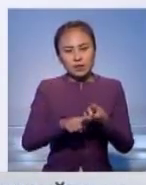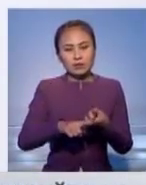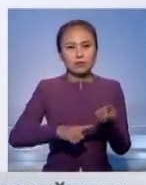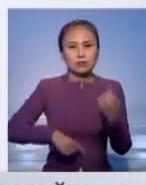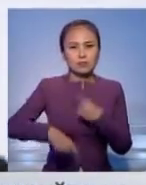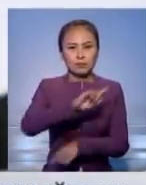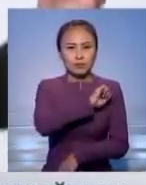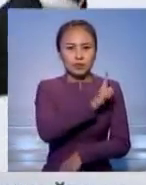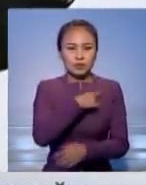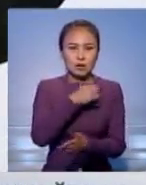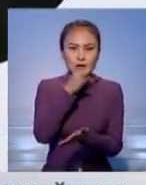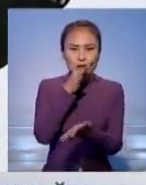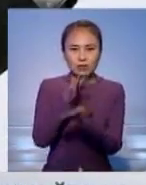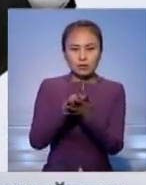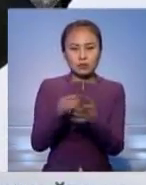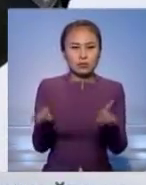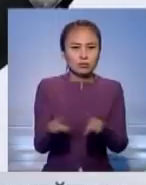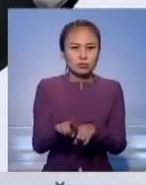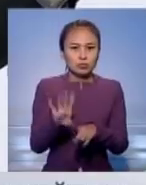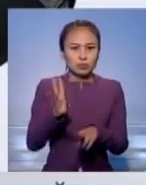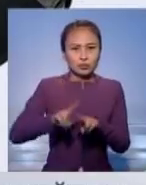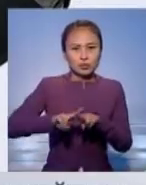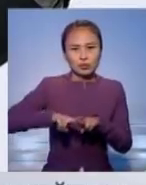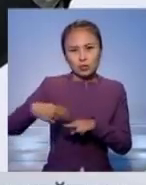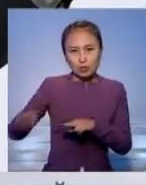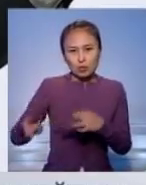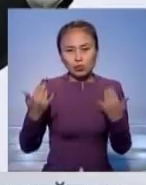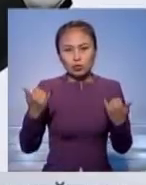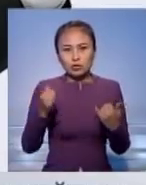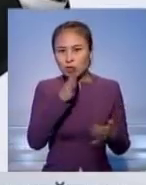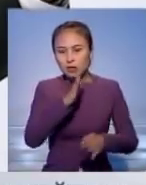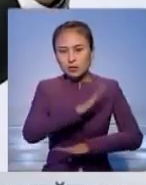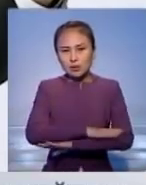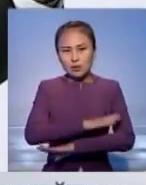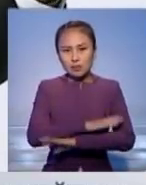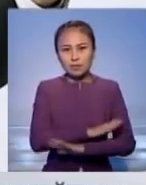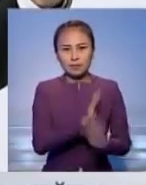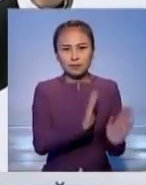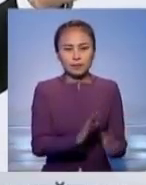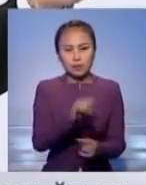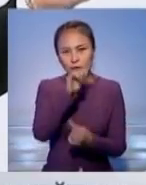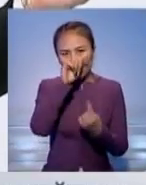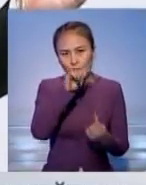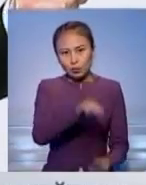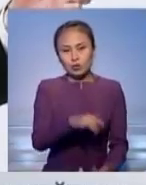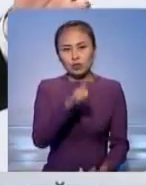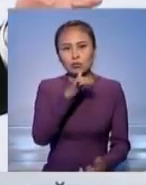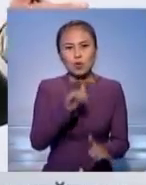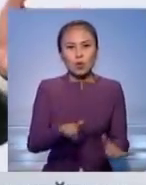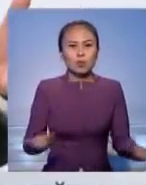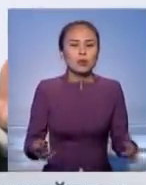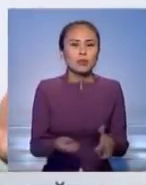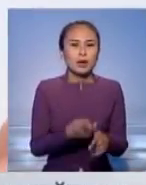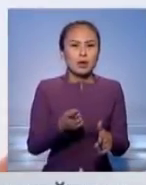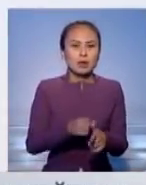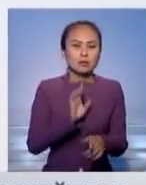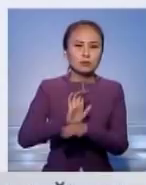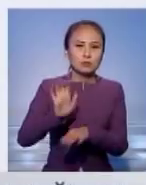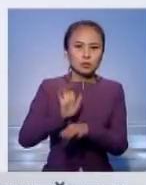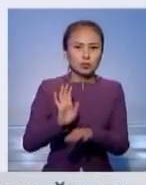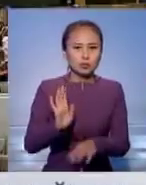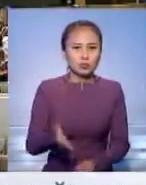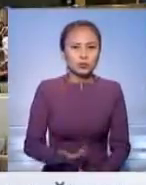арқылы жауап беретін боламыз. Олардың ісі дүниежүзілік сауда ұйымының тәртібіне қайшы, бірақ біз өндірісімізді дамытып, экспортымызды